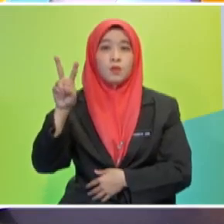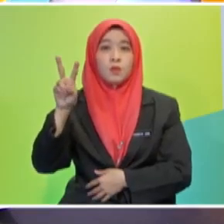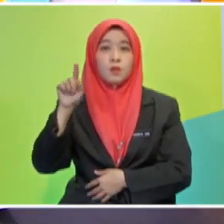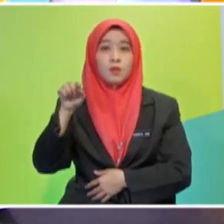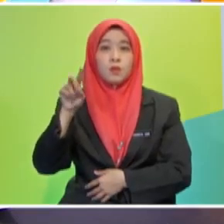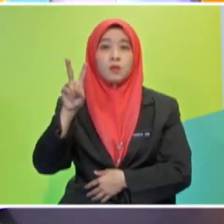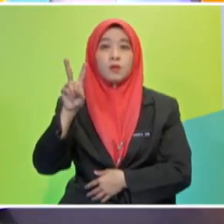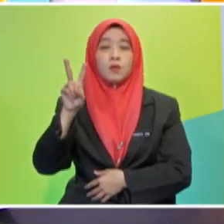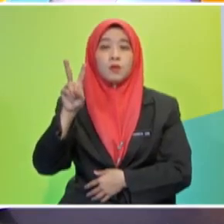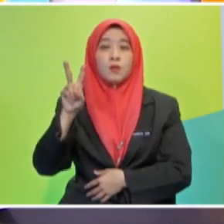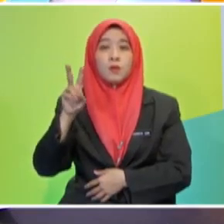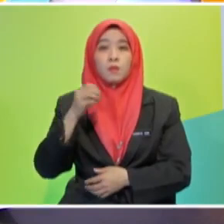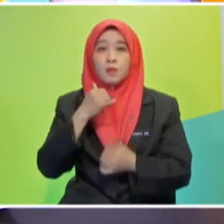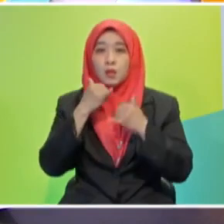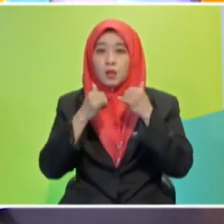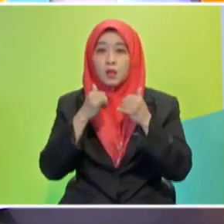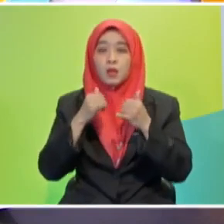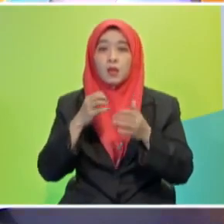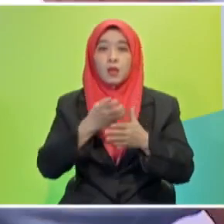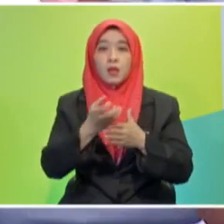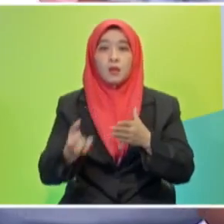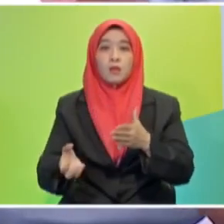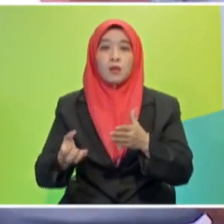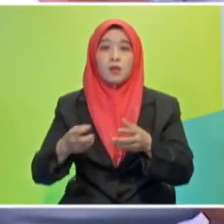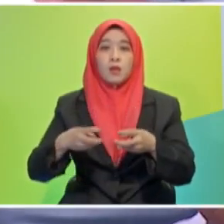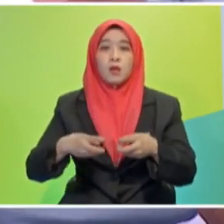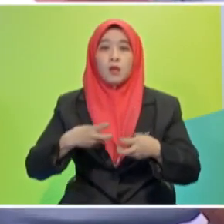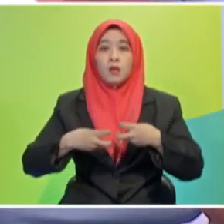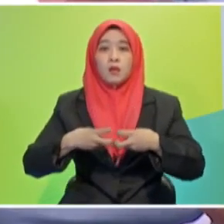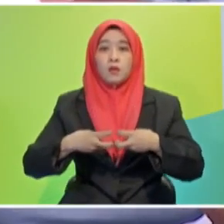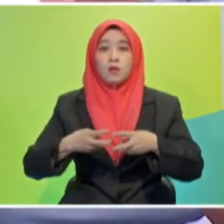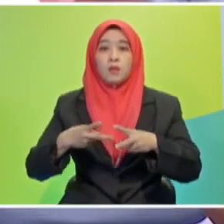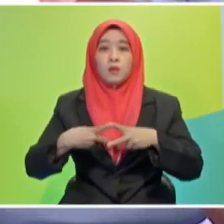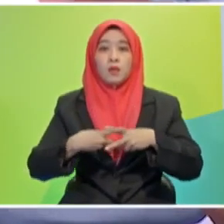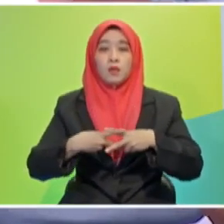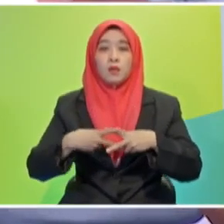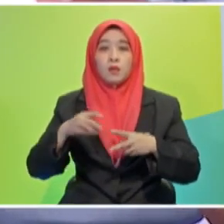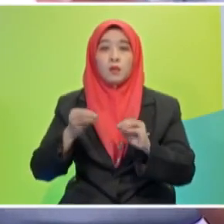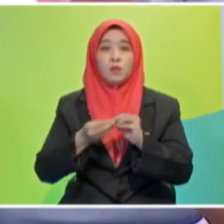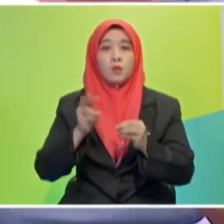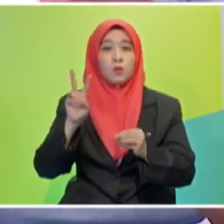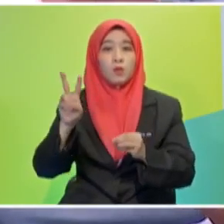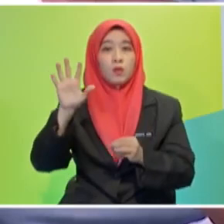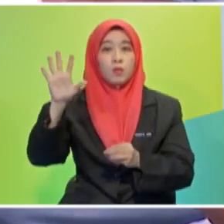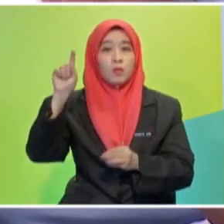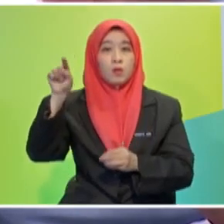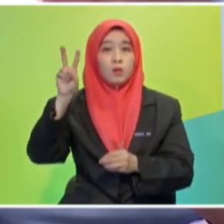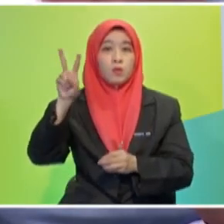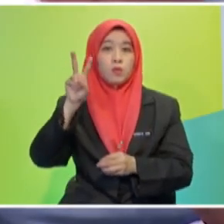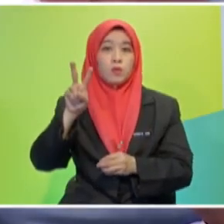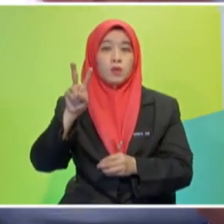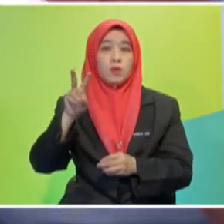5.2.1 iaitu menyatakan elemen elektromekanikal dan yang kedua 5.2.2